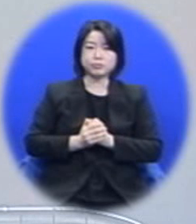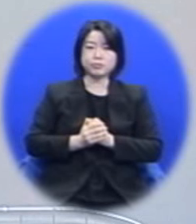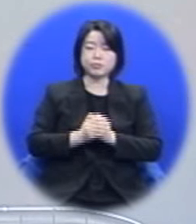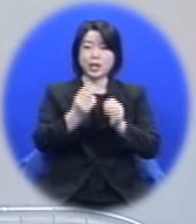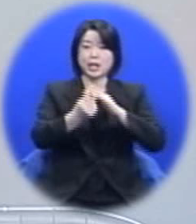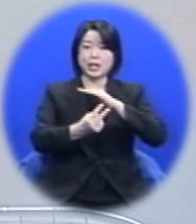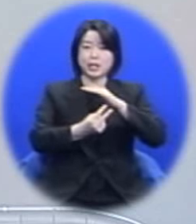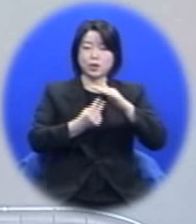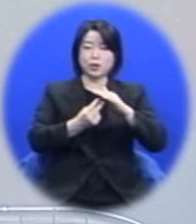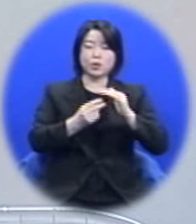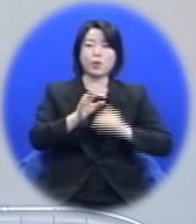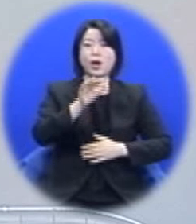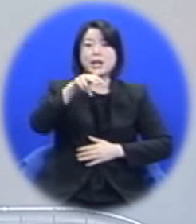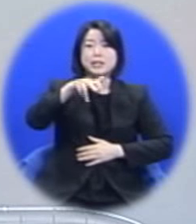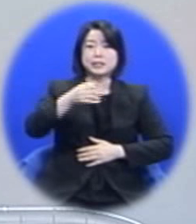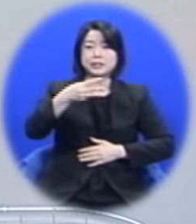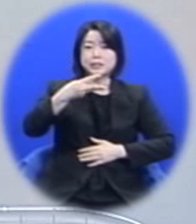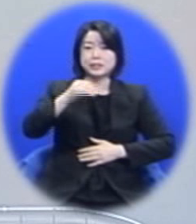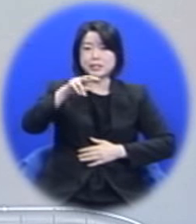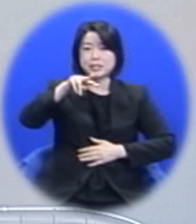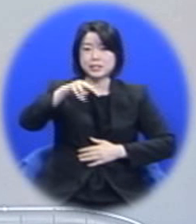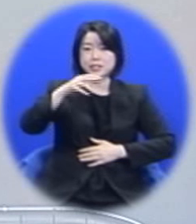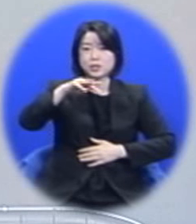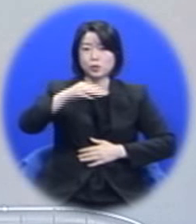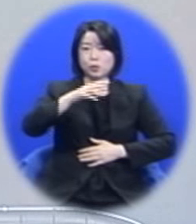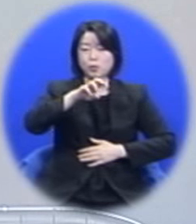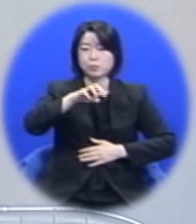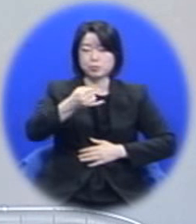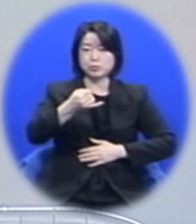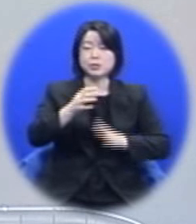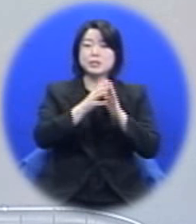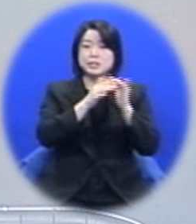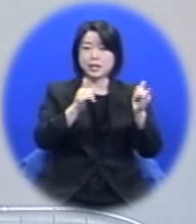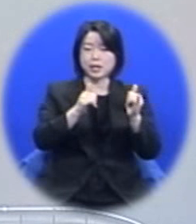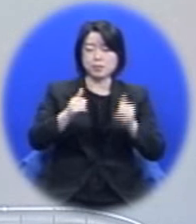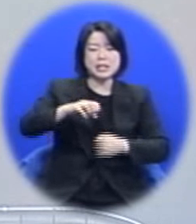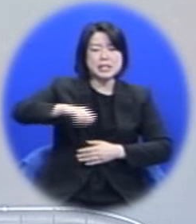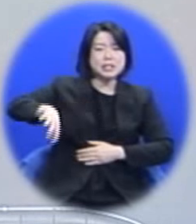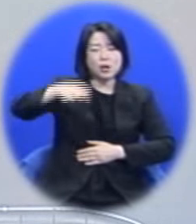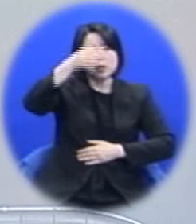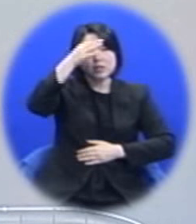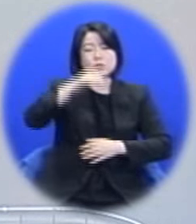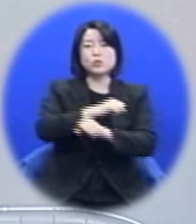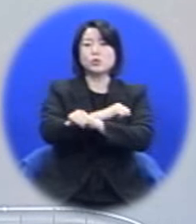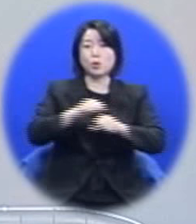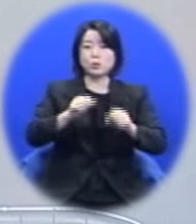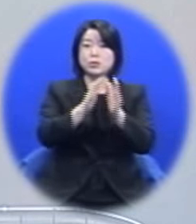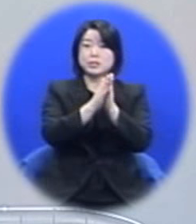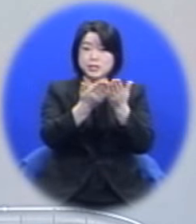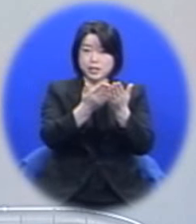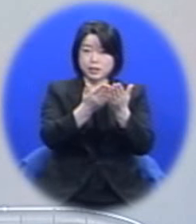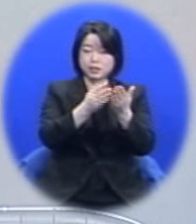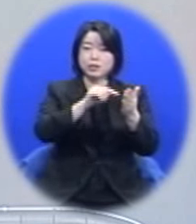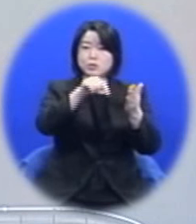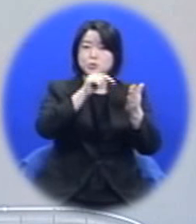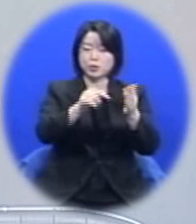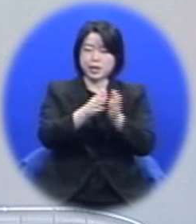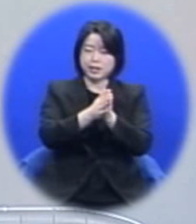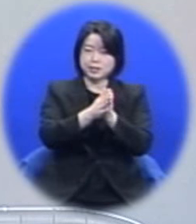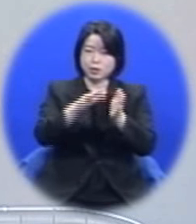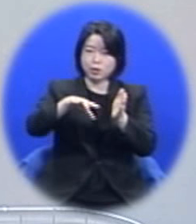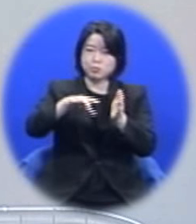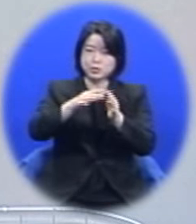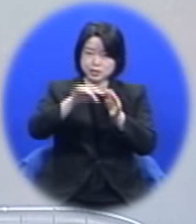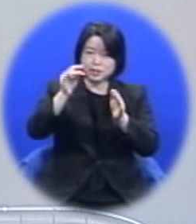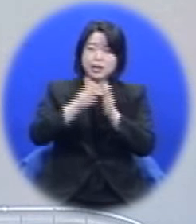요한 크리스토프 아놀드라는 사람이 잃어버린 기술 용서라는 책에서 그 서문에 이런 엉뚱한 질문이